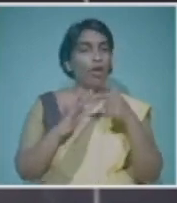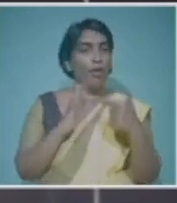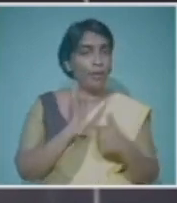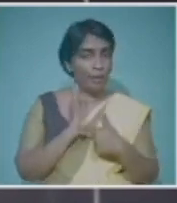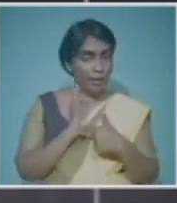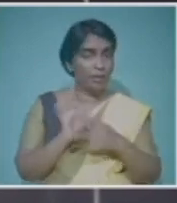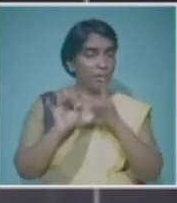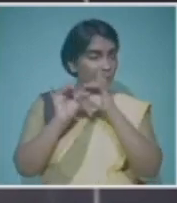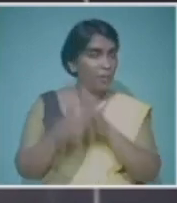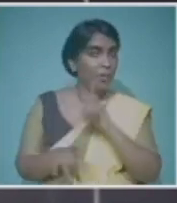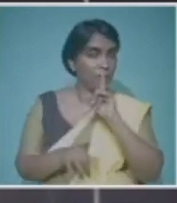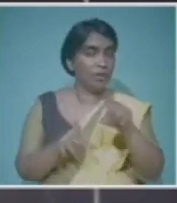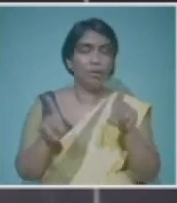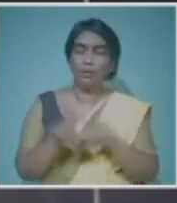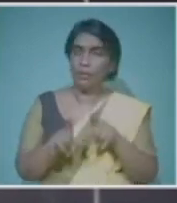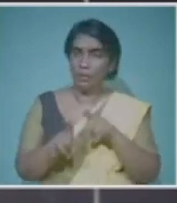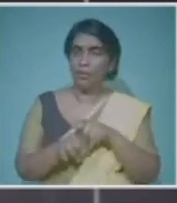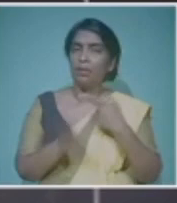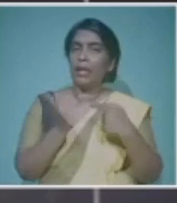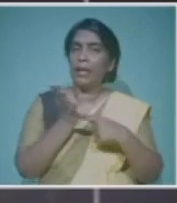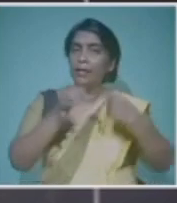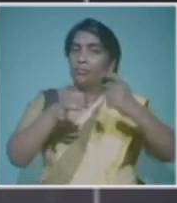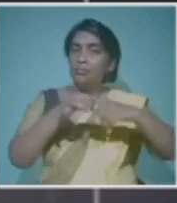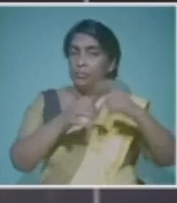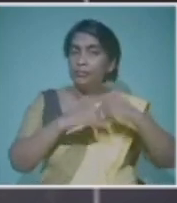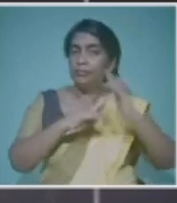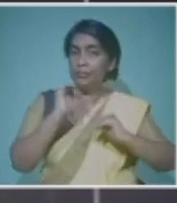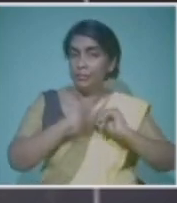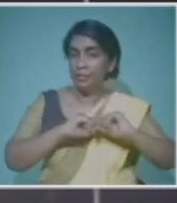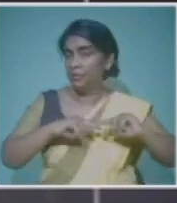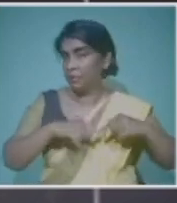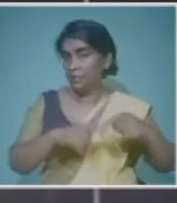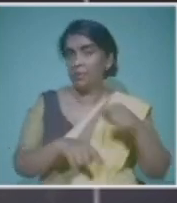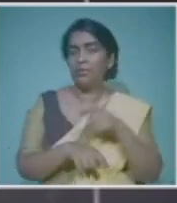විගණකාධිපතිවරයාට අනුව මේ ප්‍රසම්පාදන ක්‍රියාවලිය